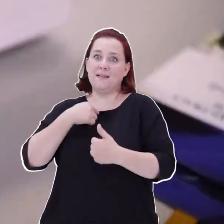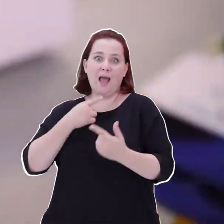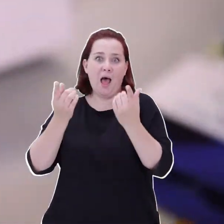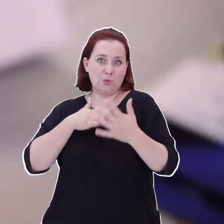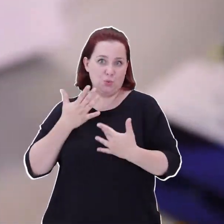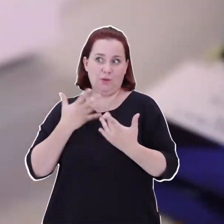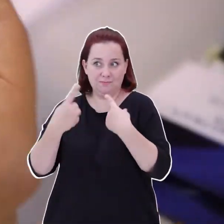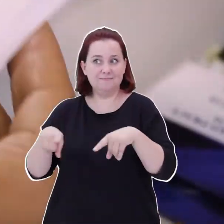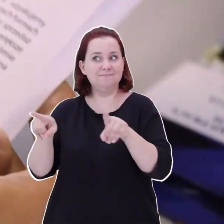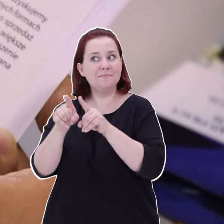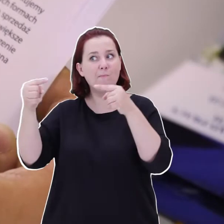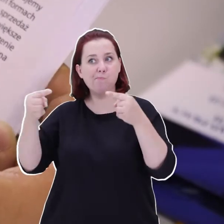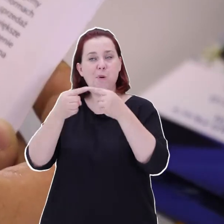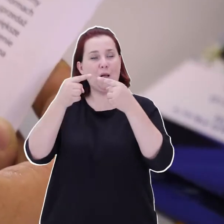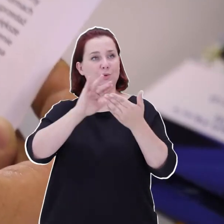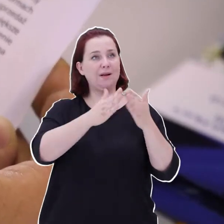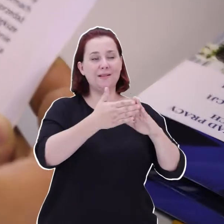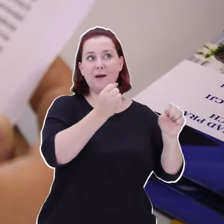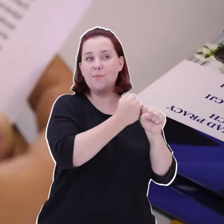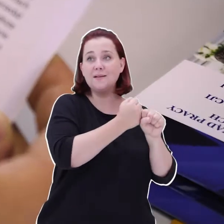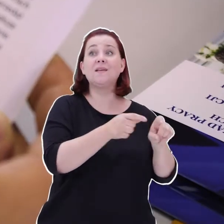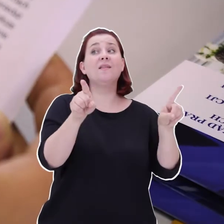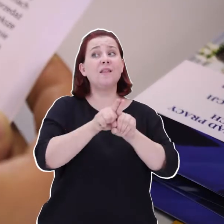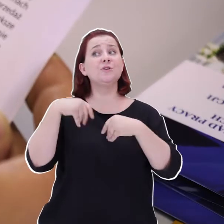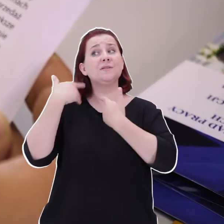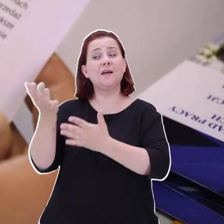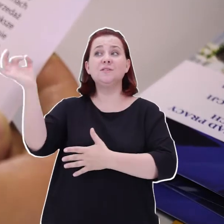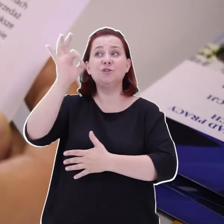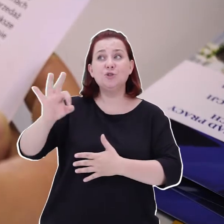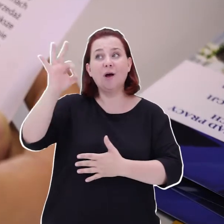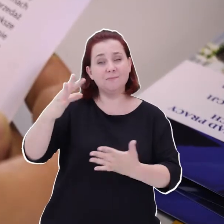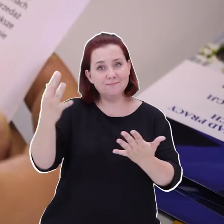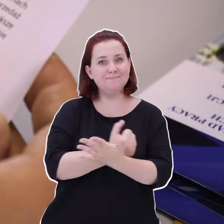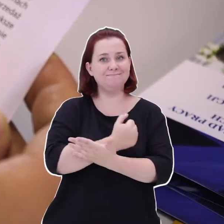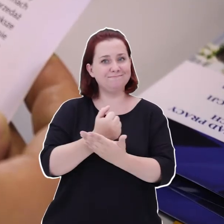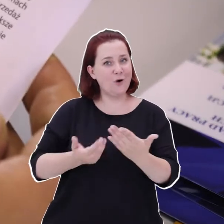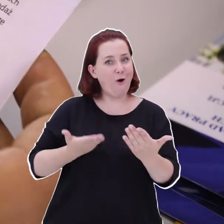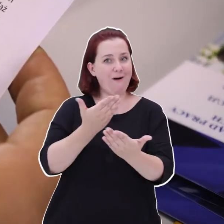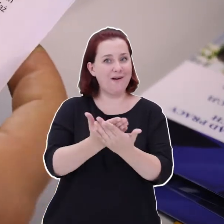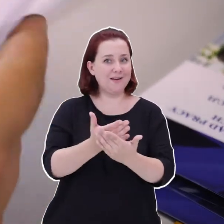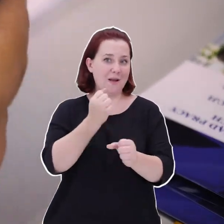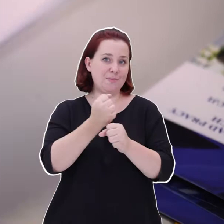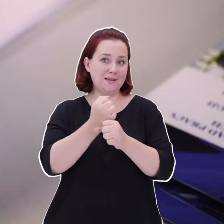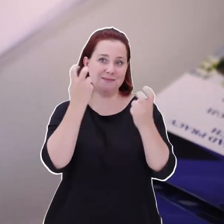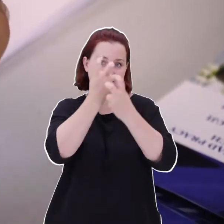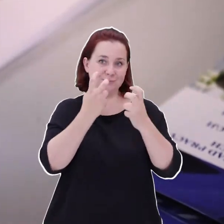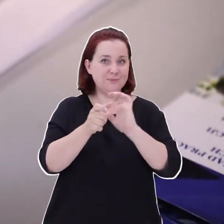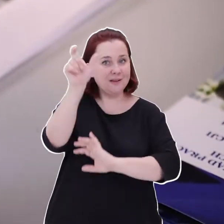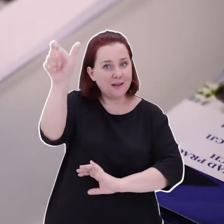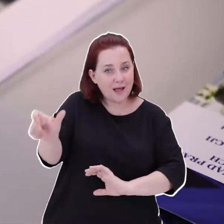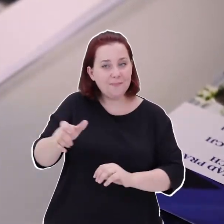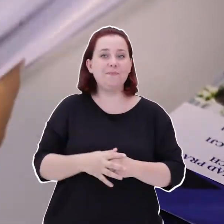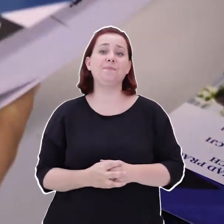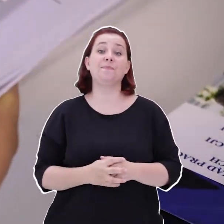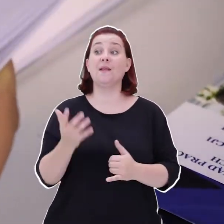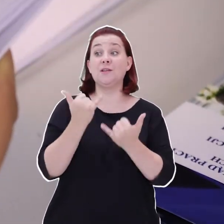żebyście się Panie czuły spełnione na rynku pracy, a z drugiej strony, żebyście miały szansę znaleźć taką ofertę, która Was